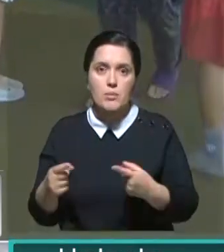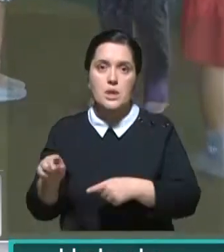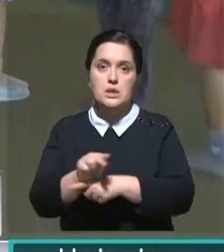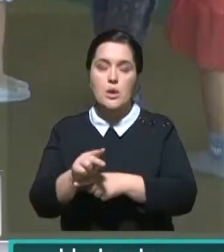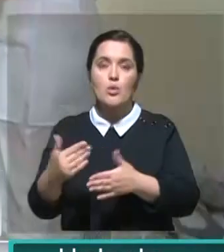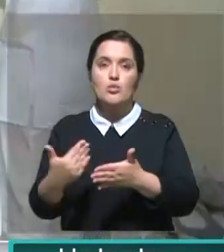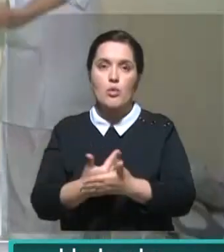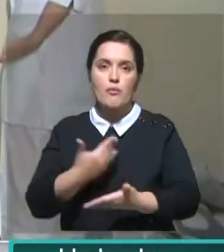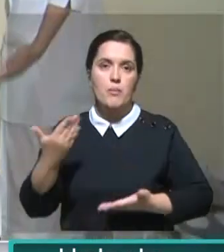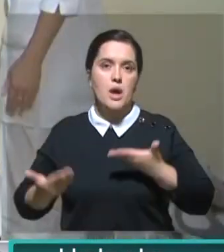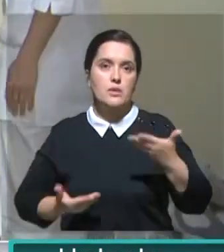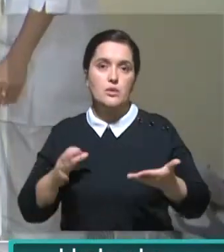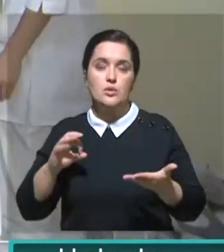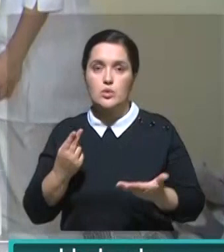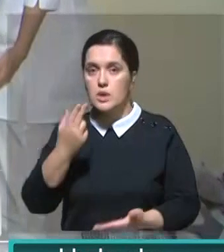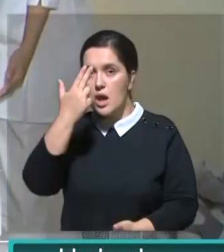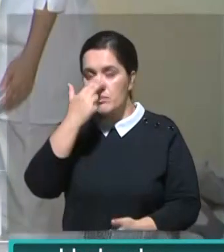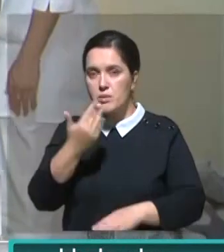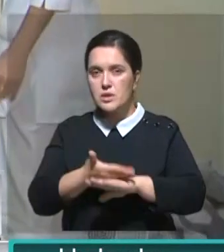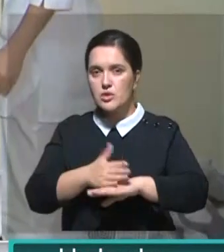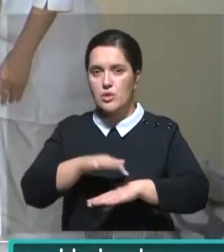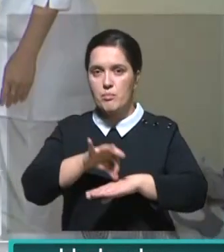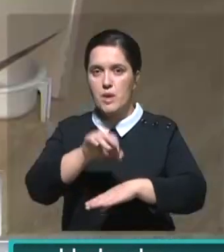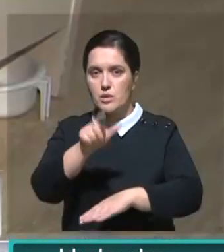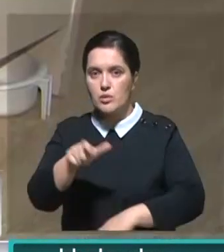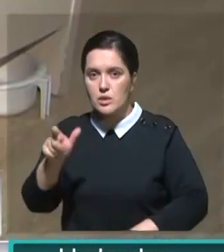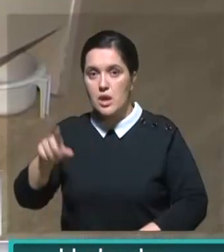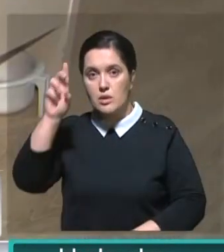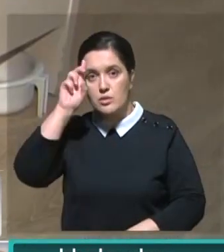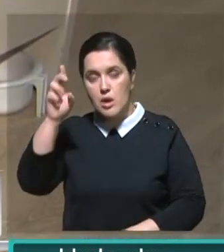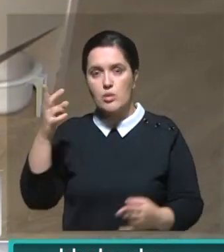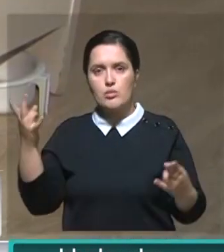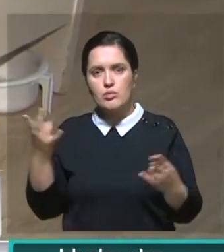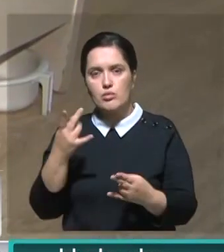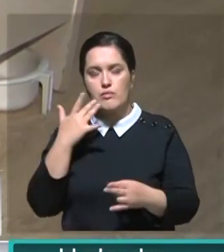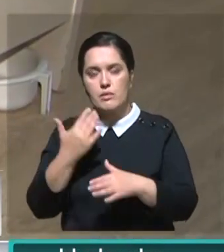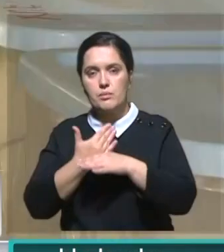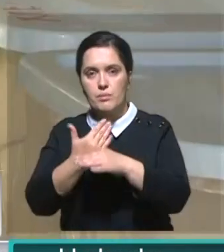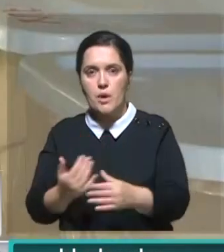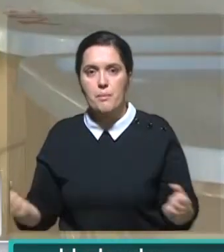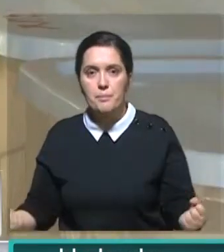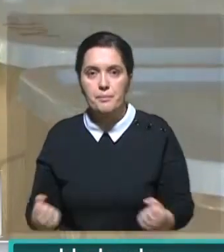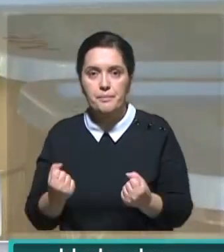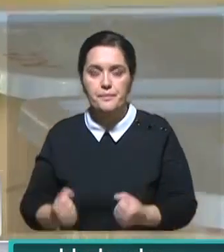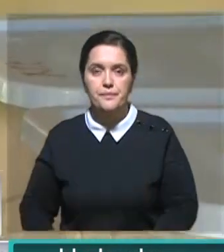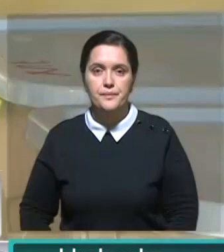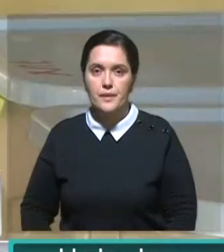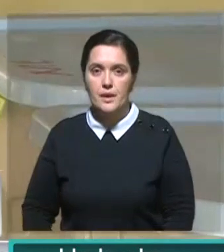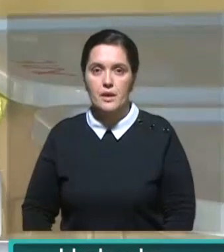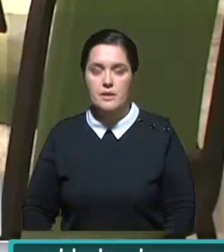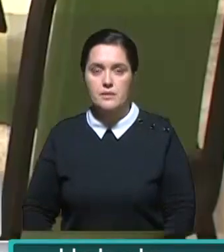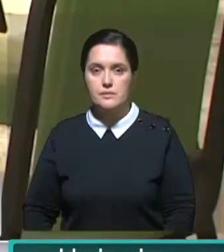центры – это новый подход в социальной адаптации тяжелобольных людей, которых государство должно всесторонне поддерживать.